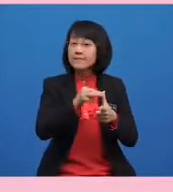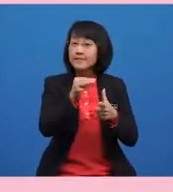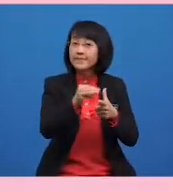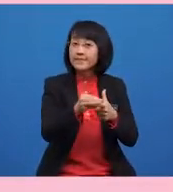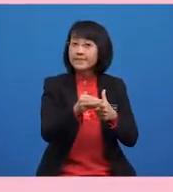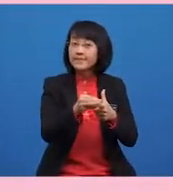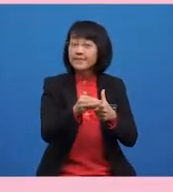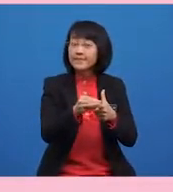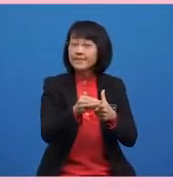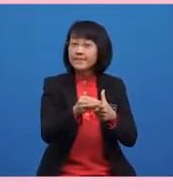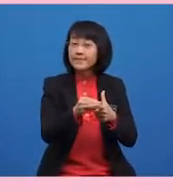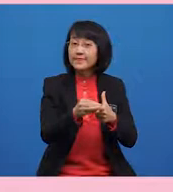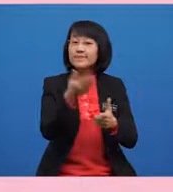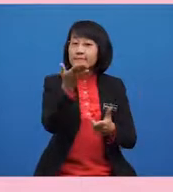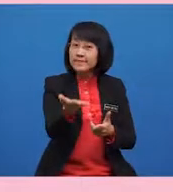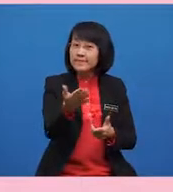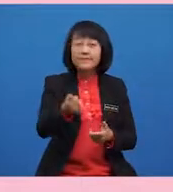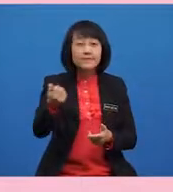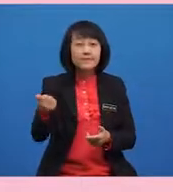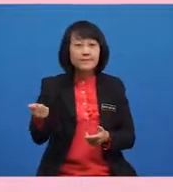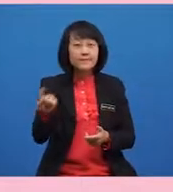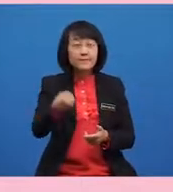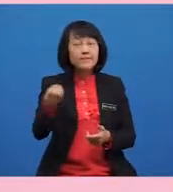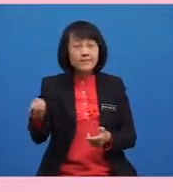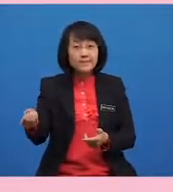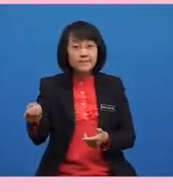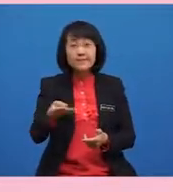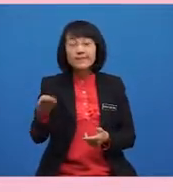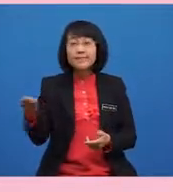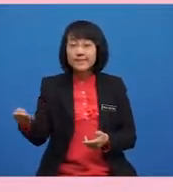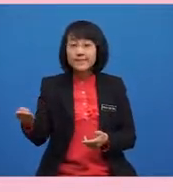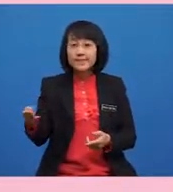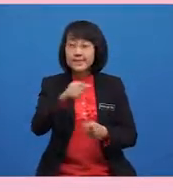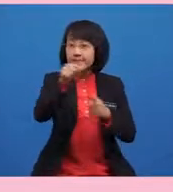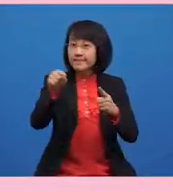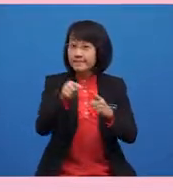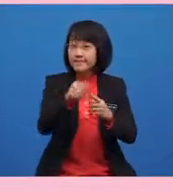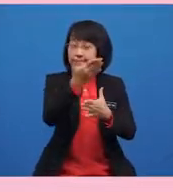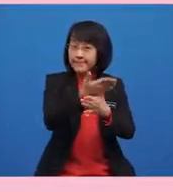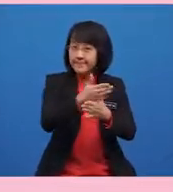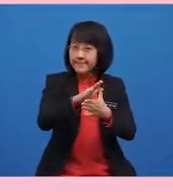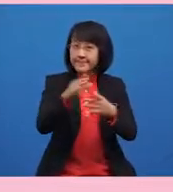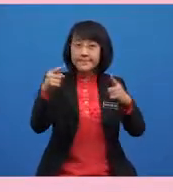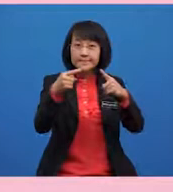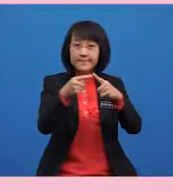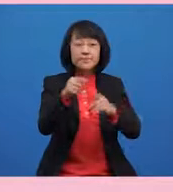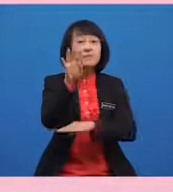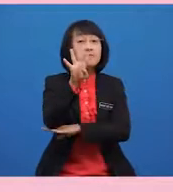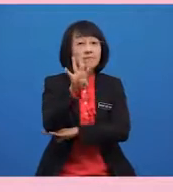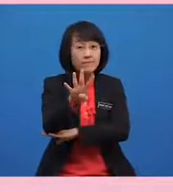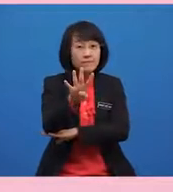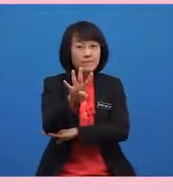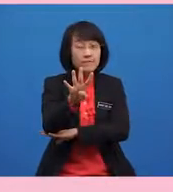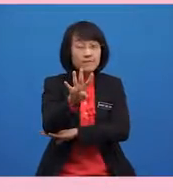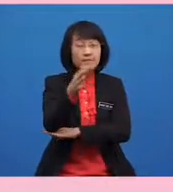Bagi sesuatu objek atau benda apabila dibahagikan kepada 4